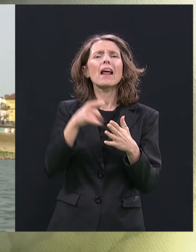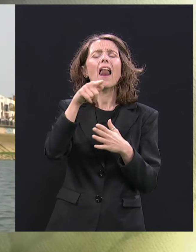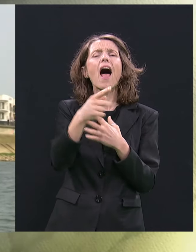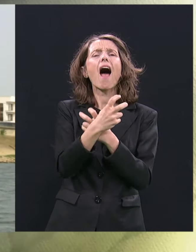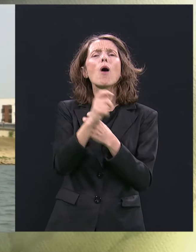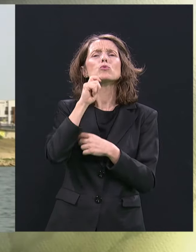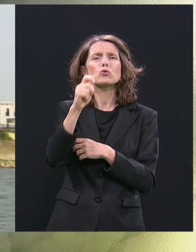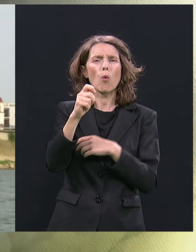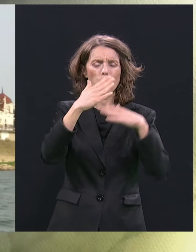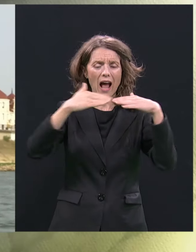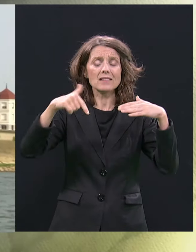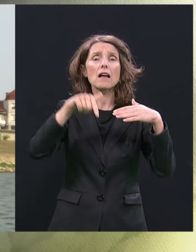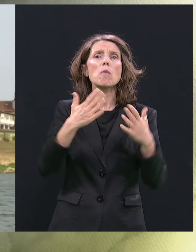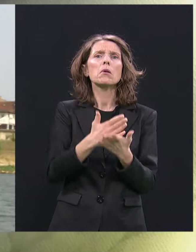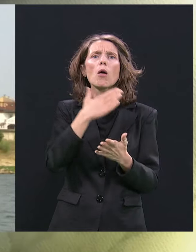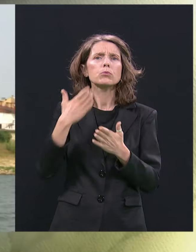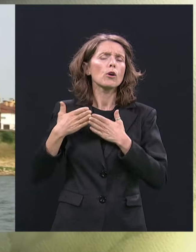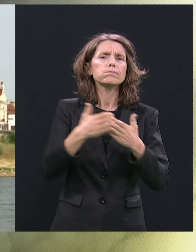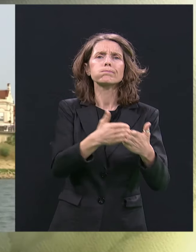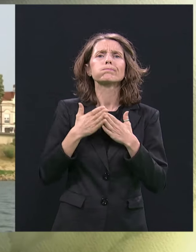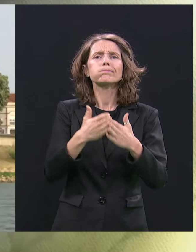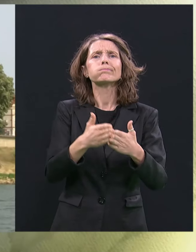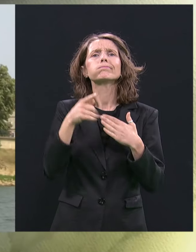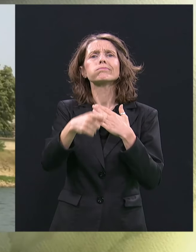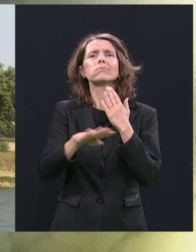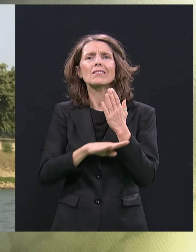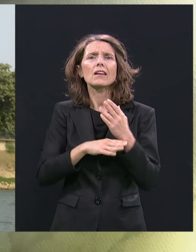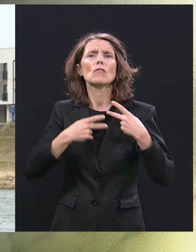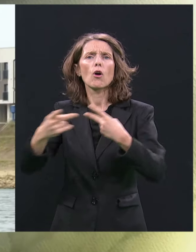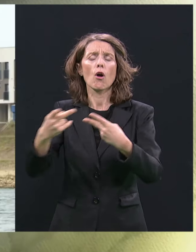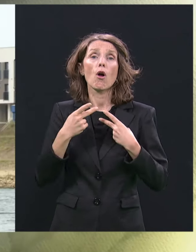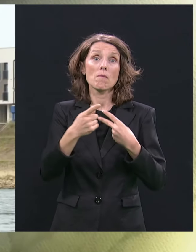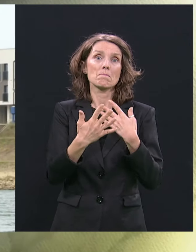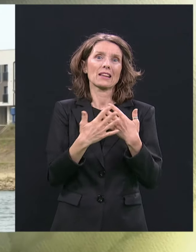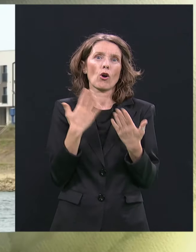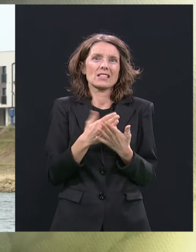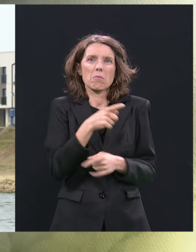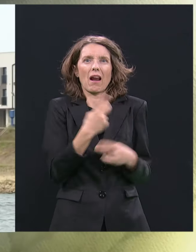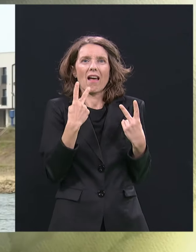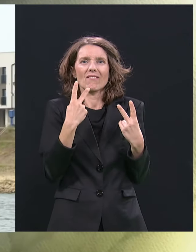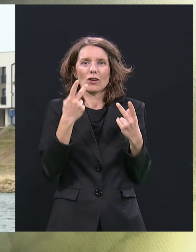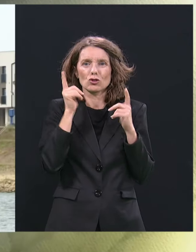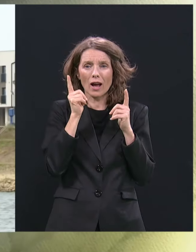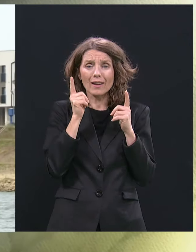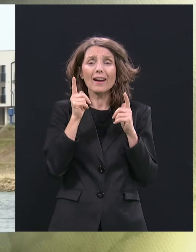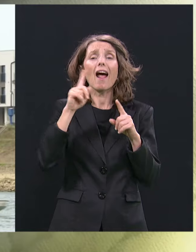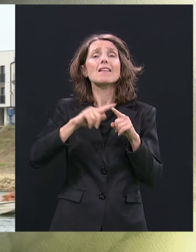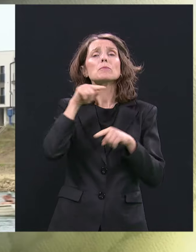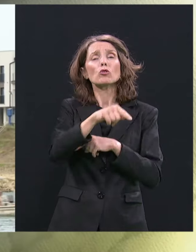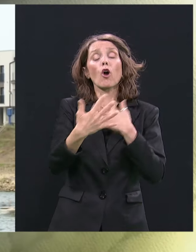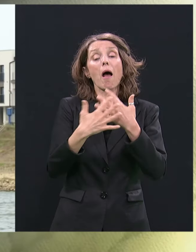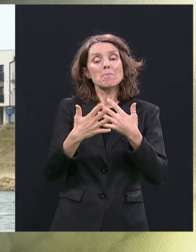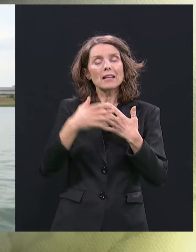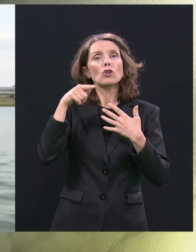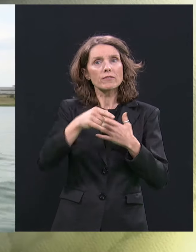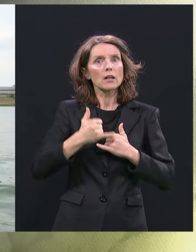carstva, u kome je Mitrovica zauzimala veoma značajnu ulogu, tako da je to uticalo i na razvoj industrije i